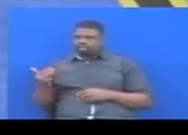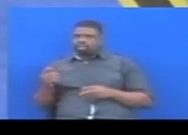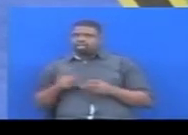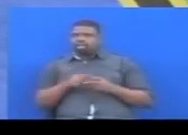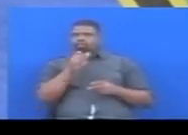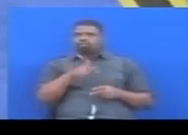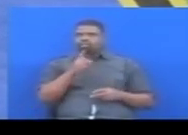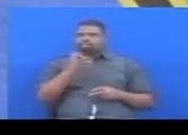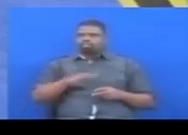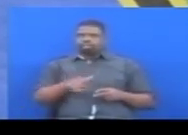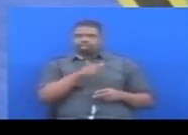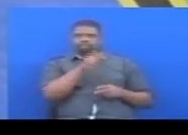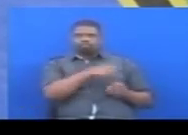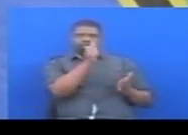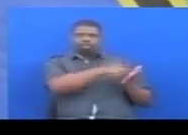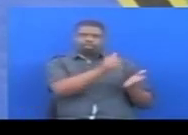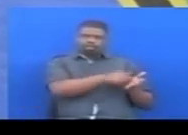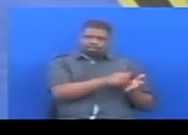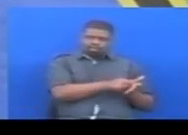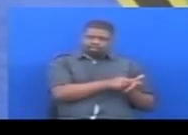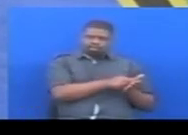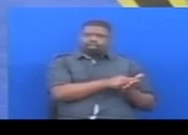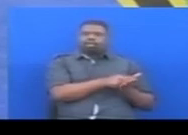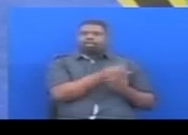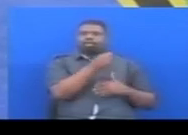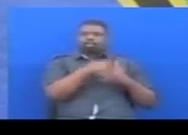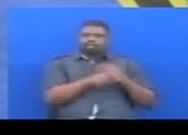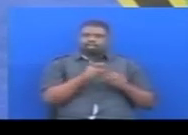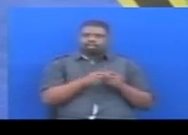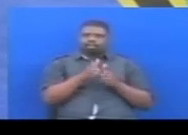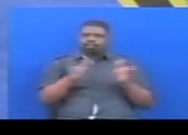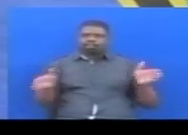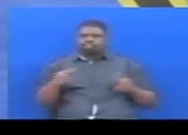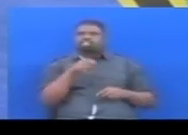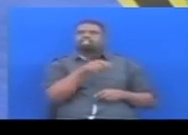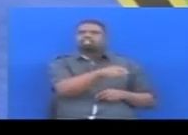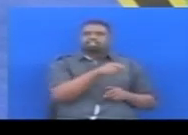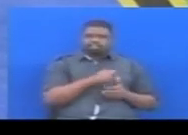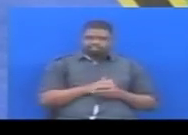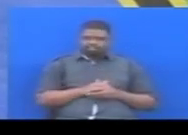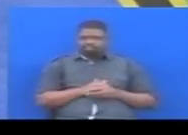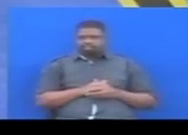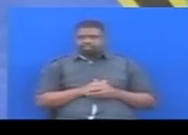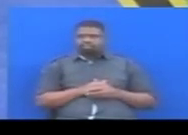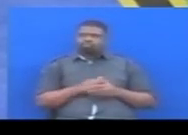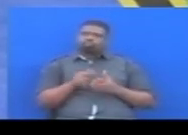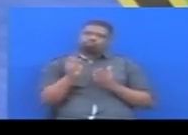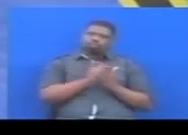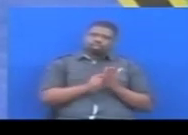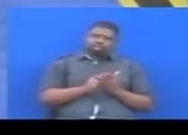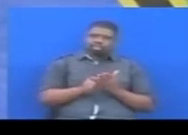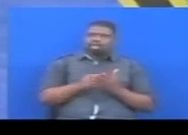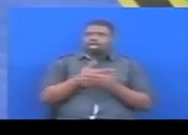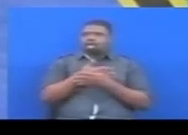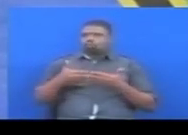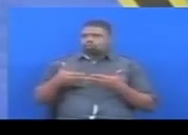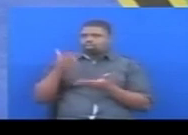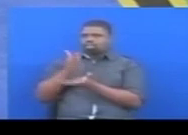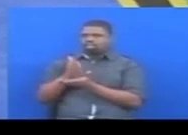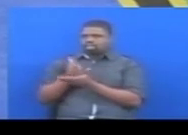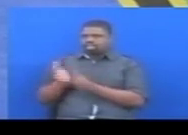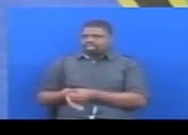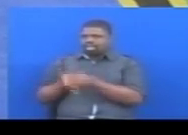Wazanzibari na watu wa bara katika nafasi hizi. Kwa hiyo wito wangu ni kwamba ukiandika anwani sahihi inasaidia sisi